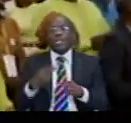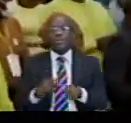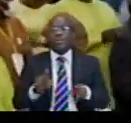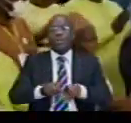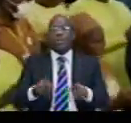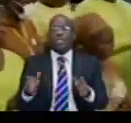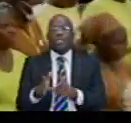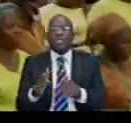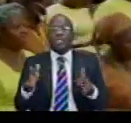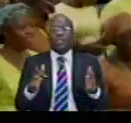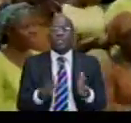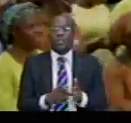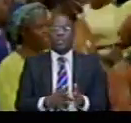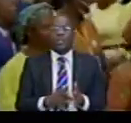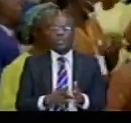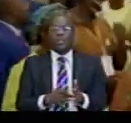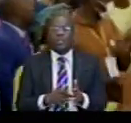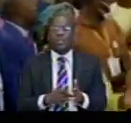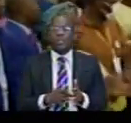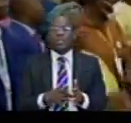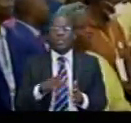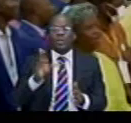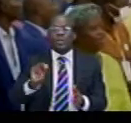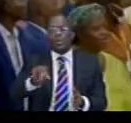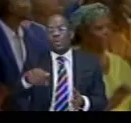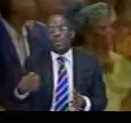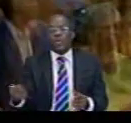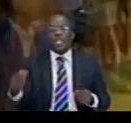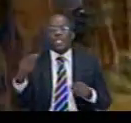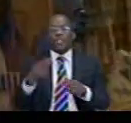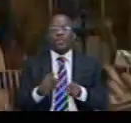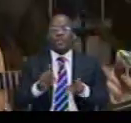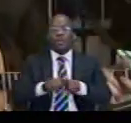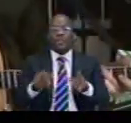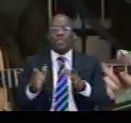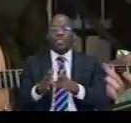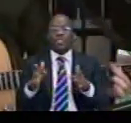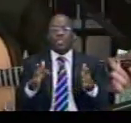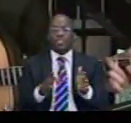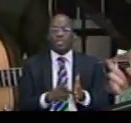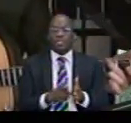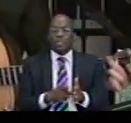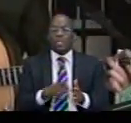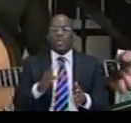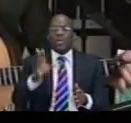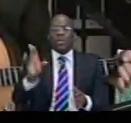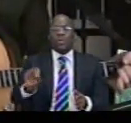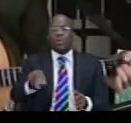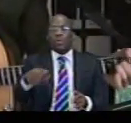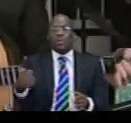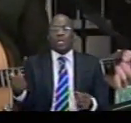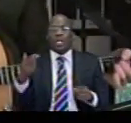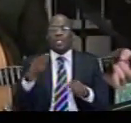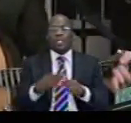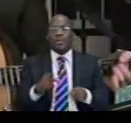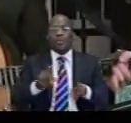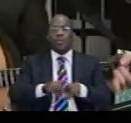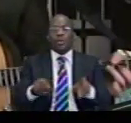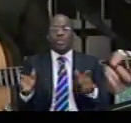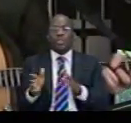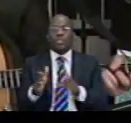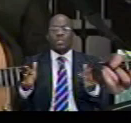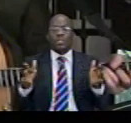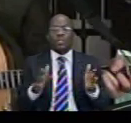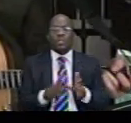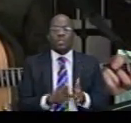autre nom que Jésus, aucun autre nom que Jésus, aucun autre